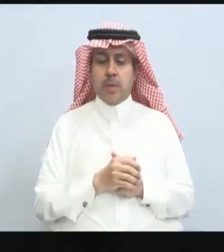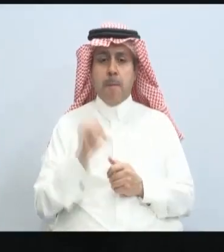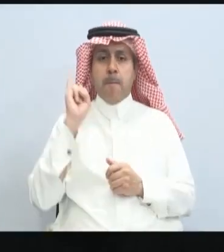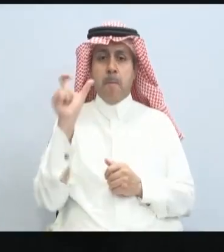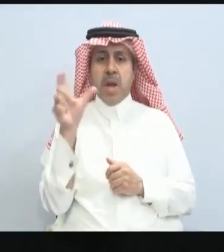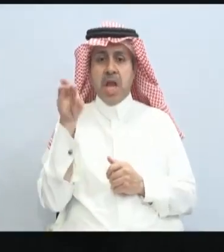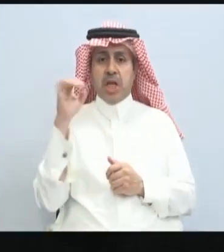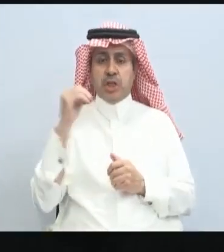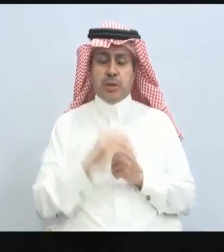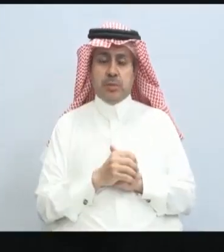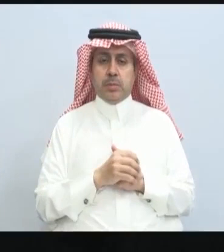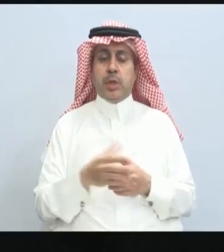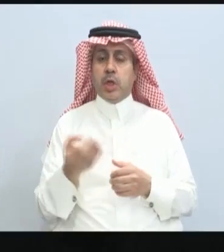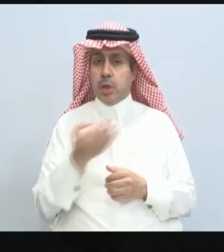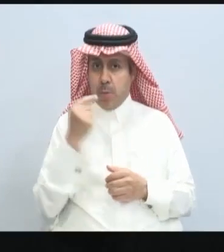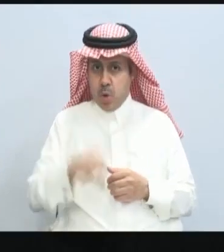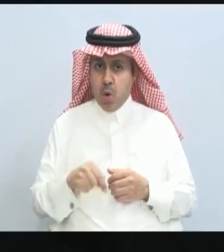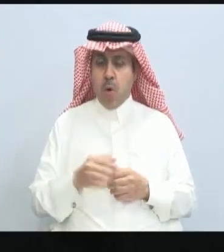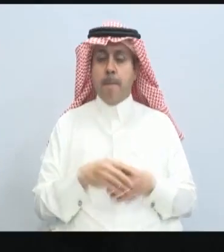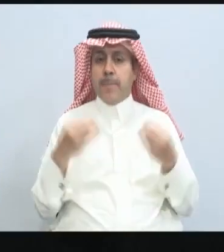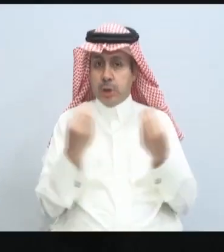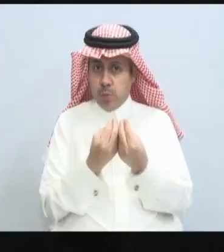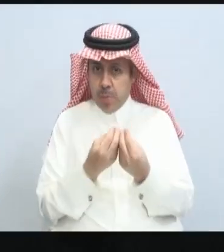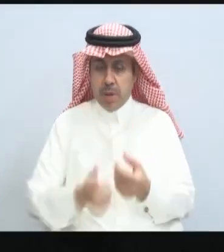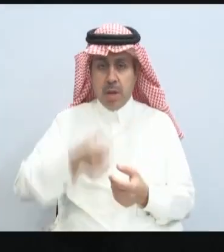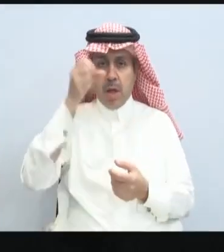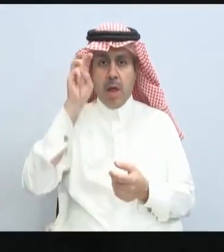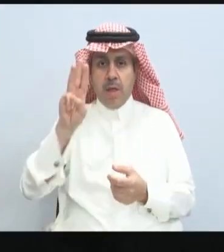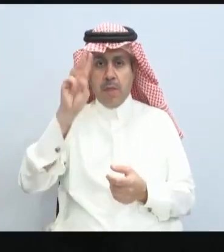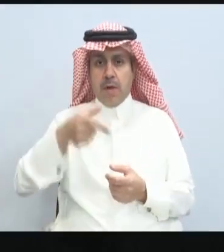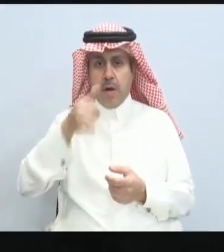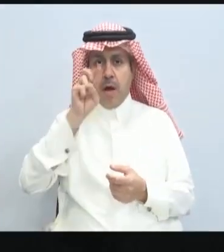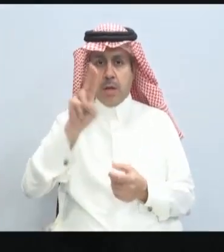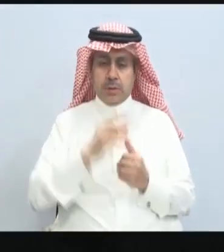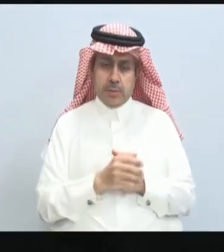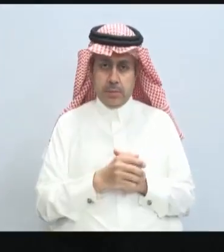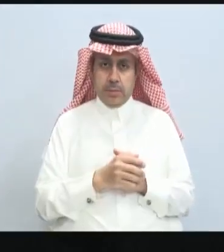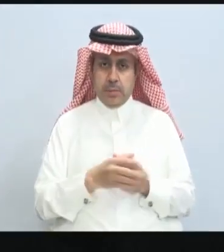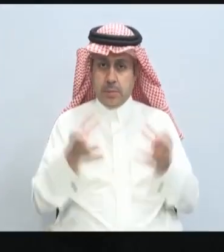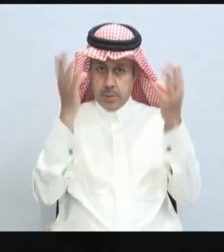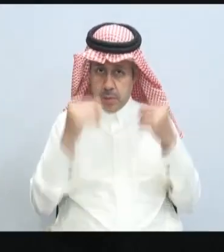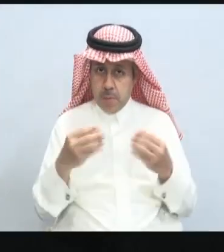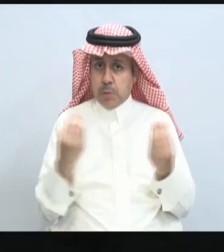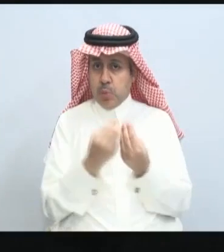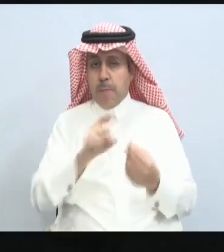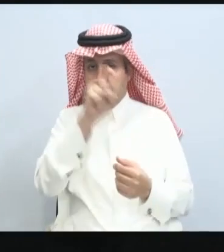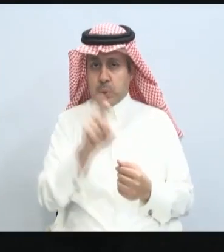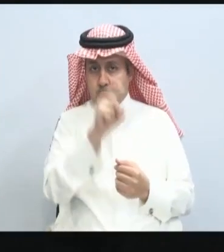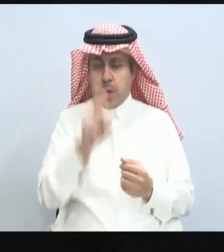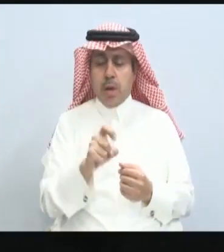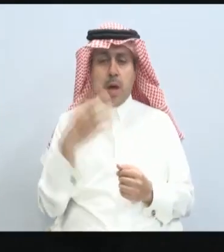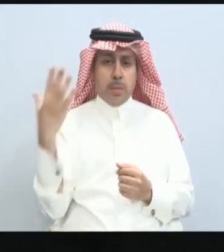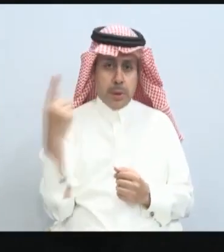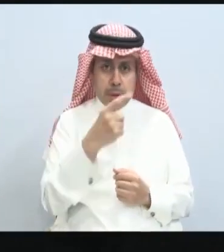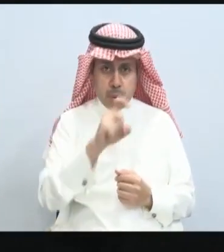من الاثراءات ان شاء الله ناخذها خلال الحصص القادمه في كل اثراء ناخذ مجموعه من الاسئله حول هذه الوحده تقريبا 15 سؤال على